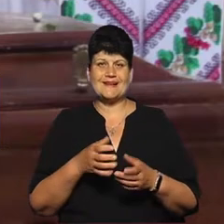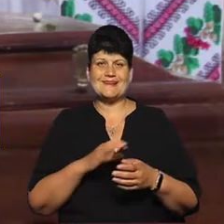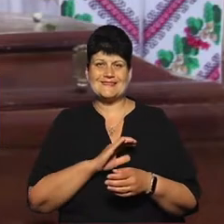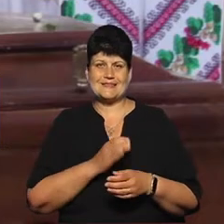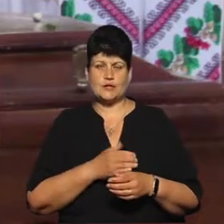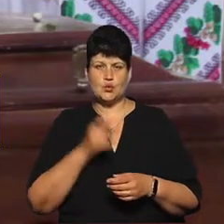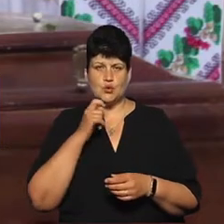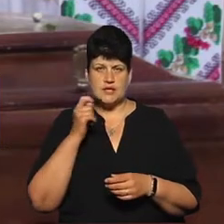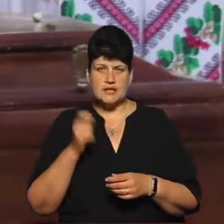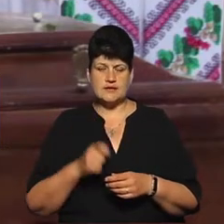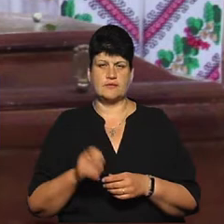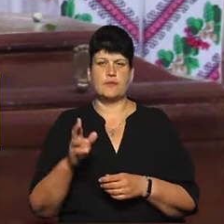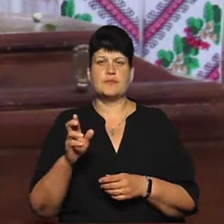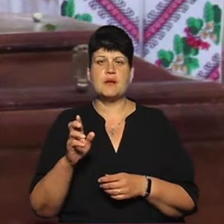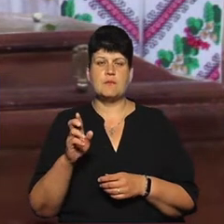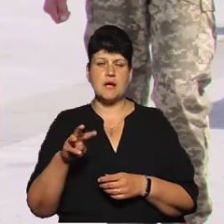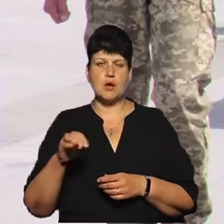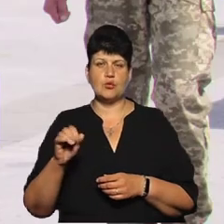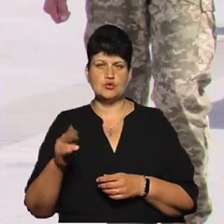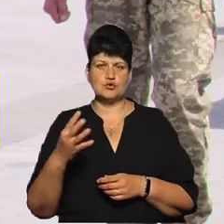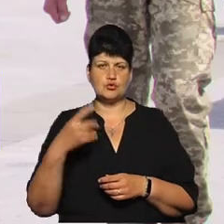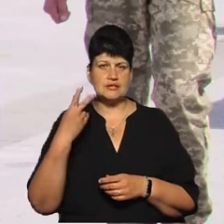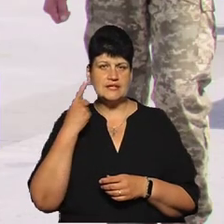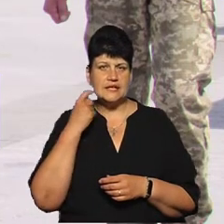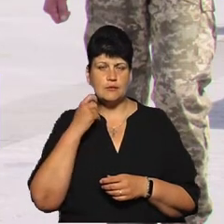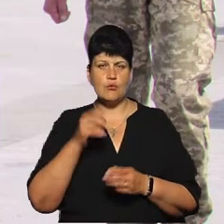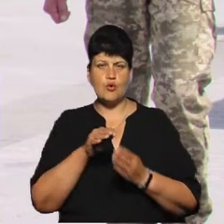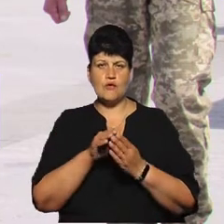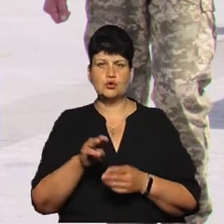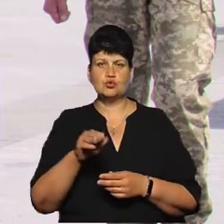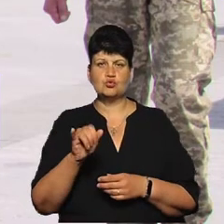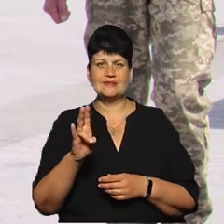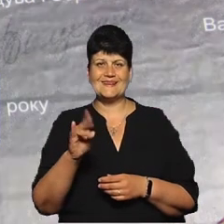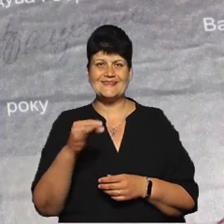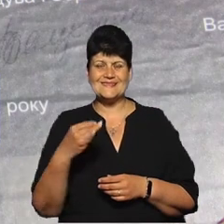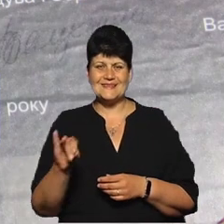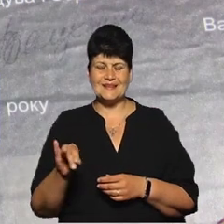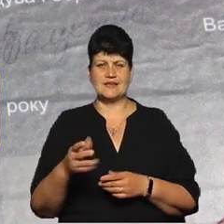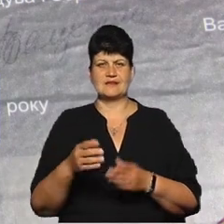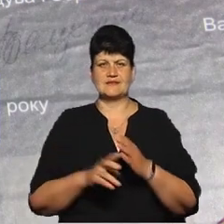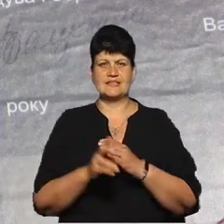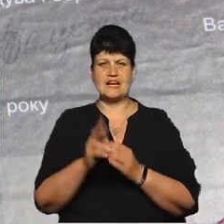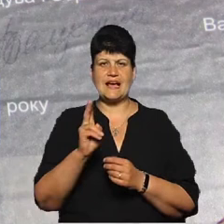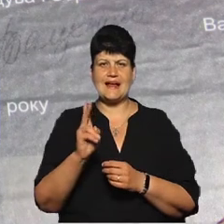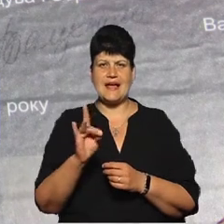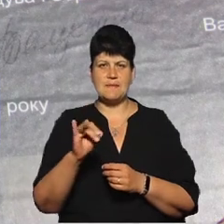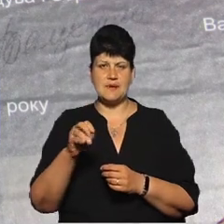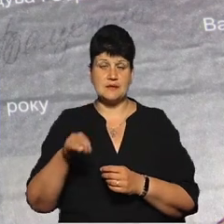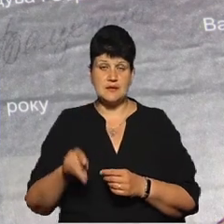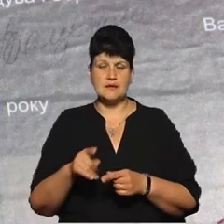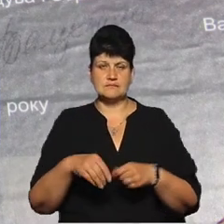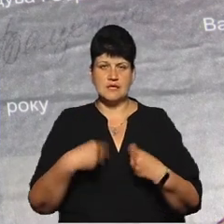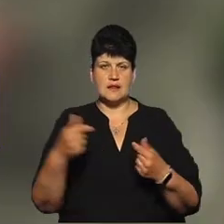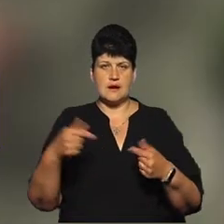з Андрієм Микуличем. Бійцю був 41 рік. Поховали його на Туницькому цвинтарі в Кременці. Там родичам загиблого вручили